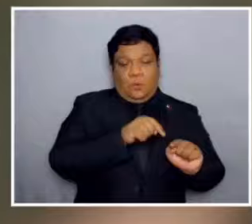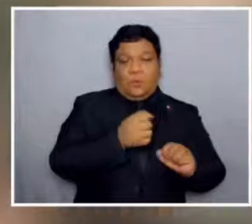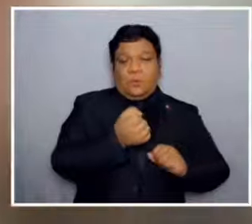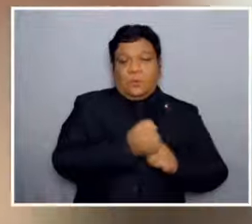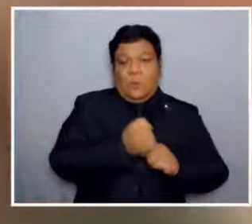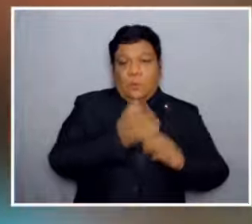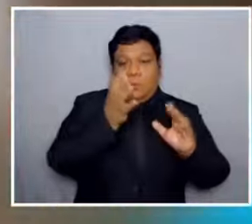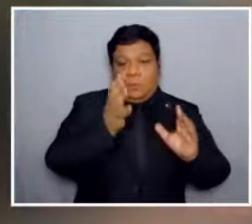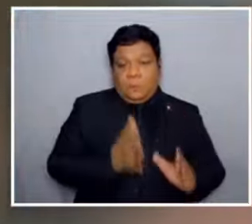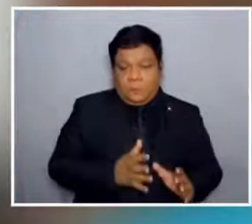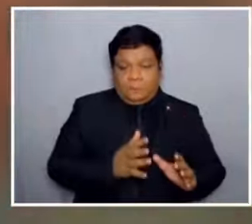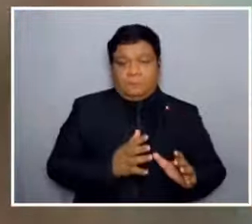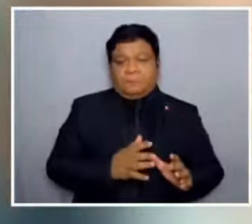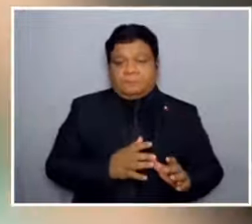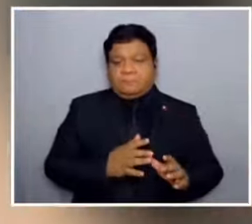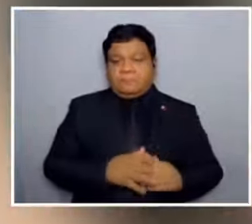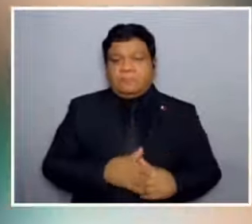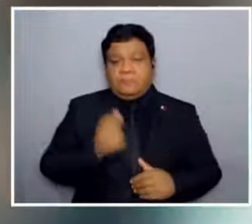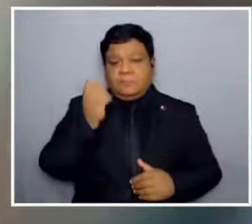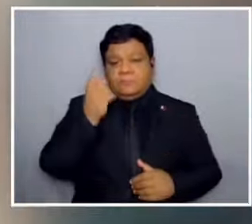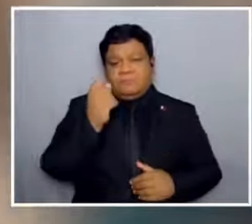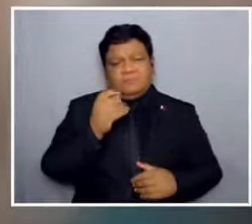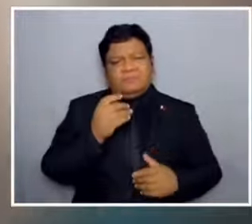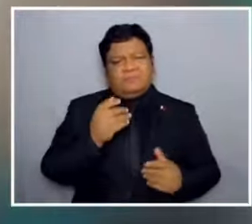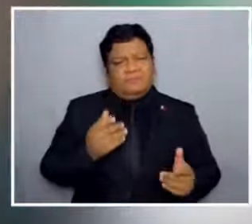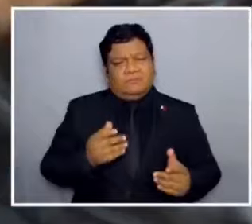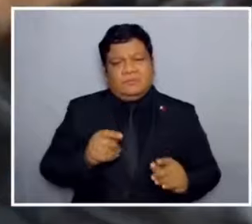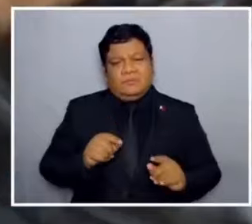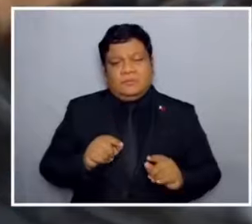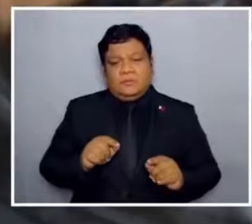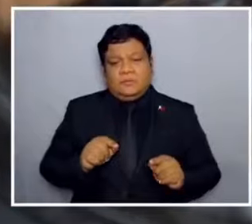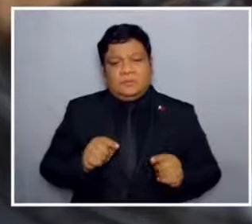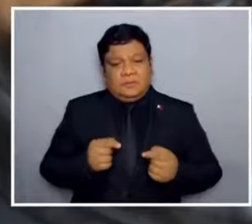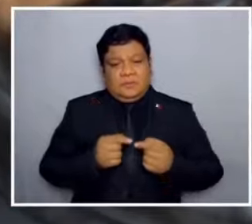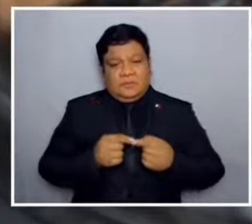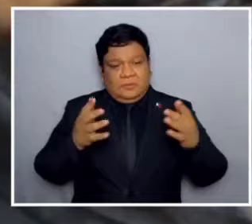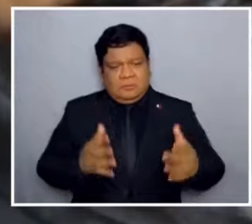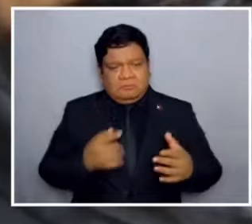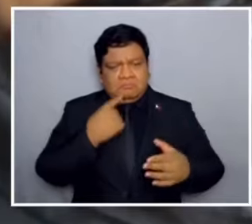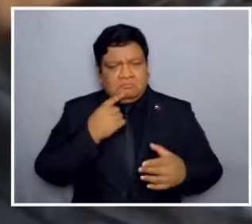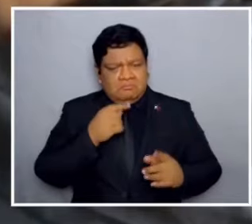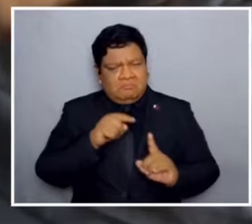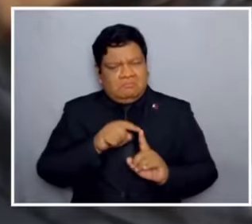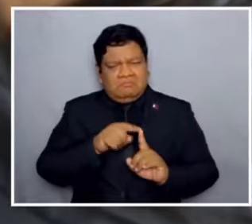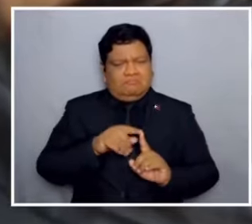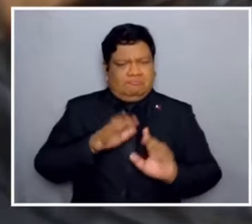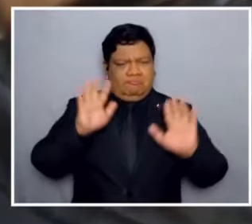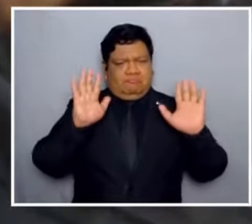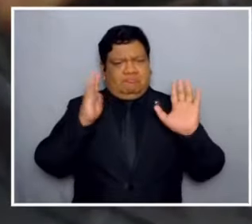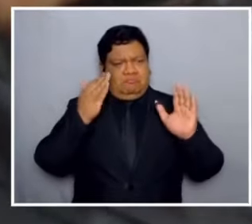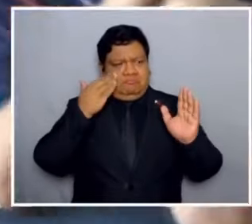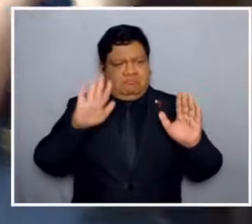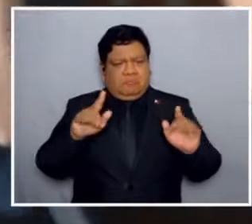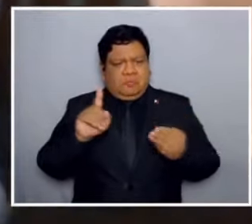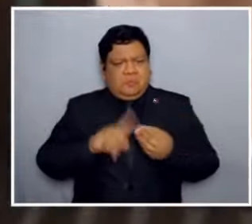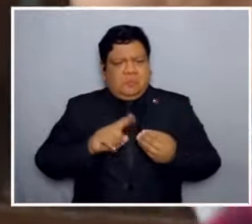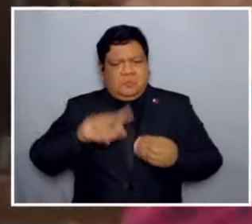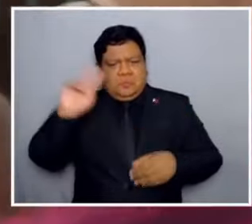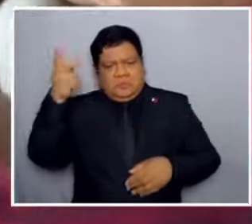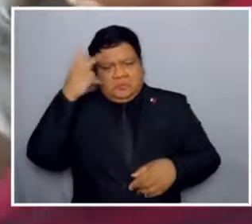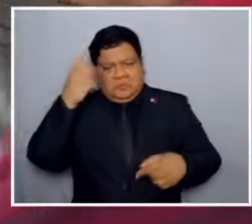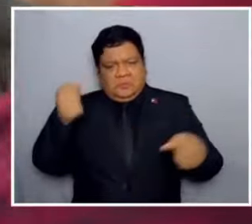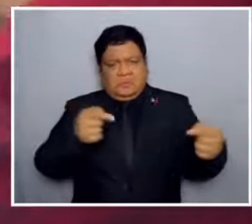Provincial Governor Bombit Adjong ang katunggali na si Pansar. Ayon kay Adjong, wala siyang kinalaman sa away politika sa Butik